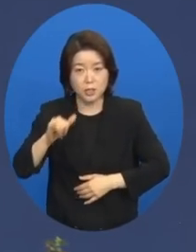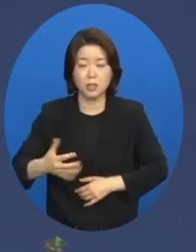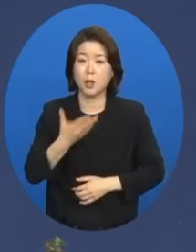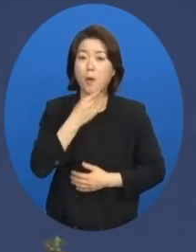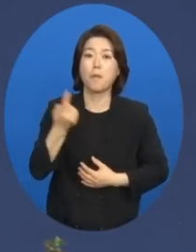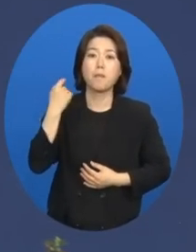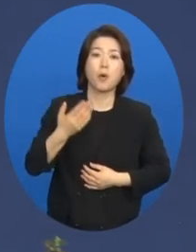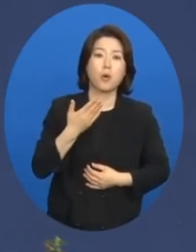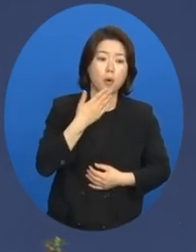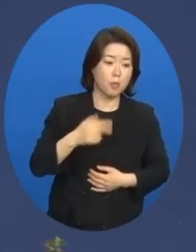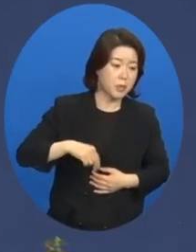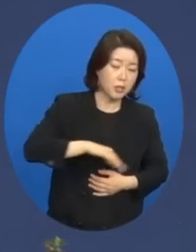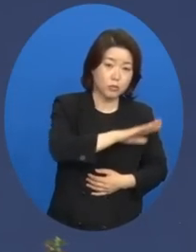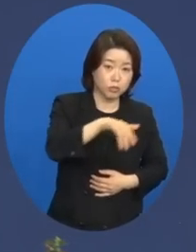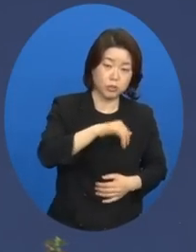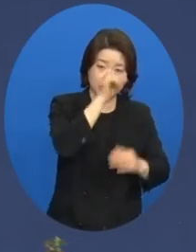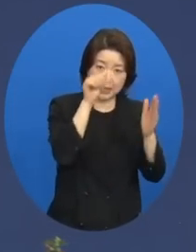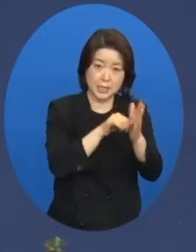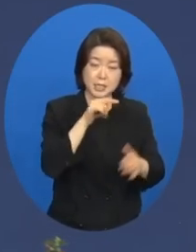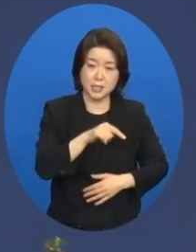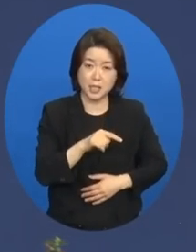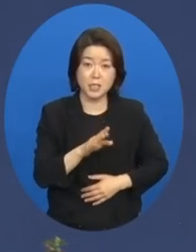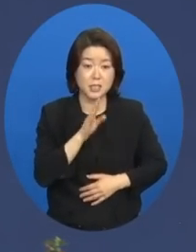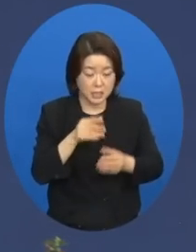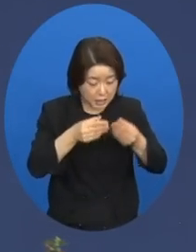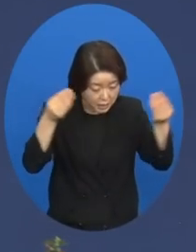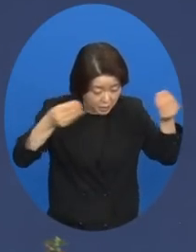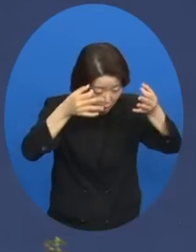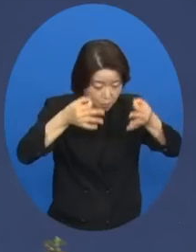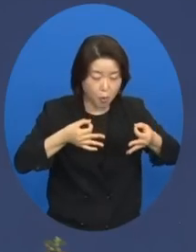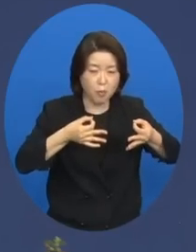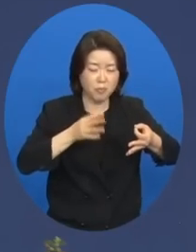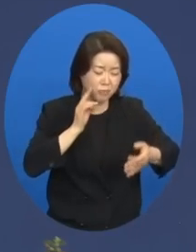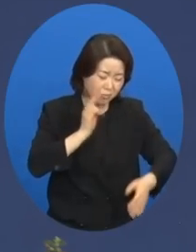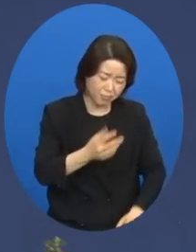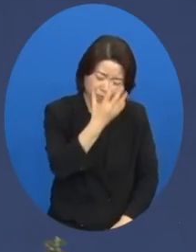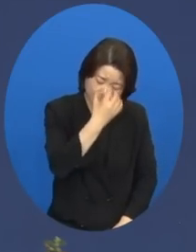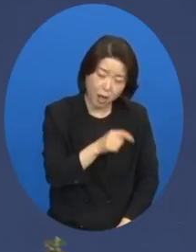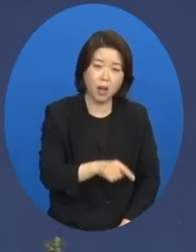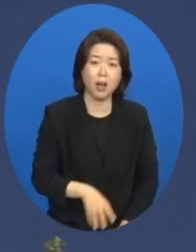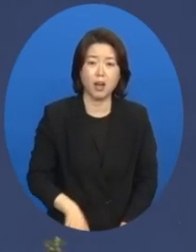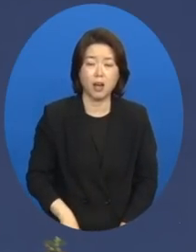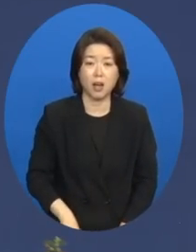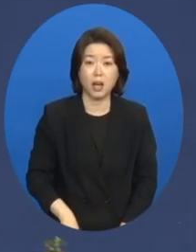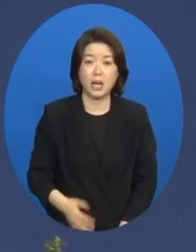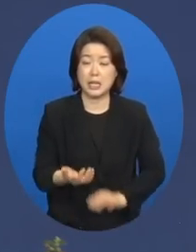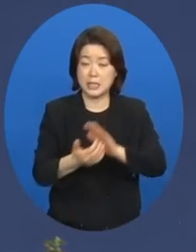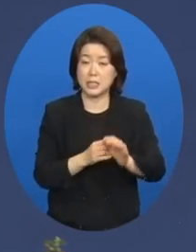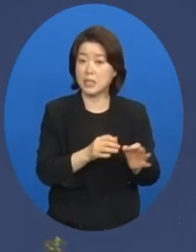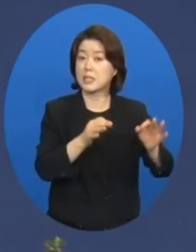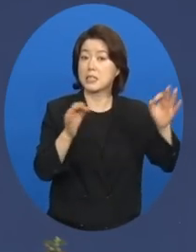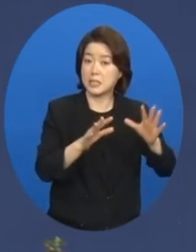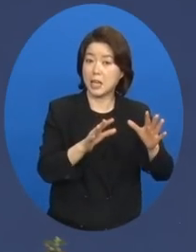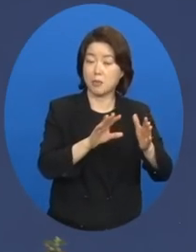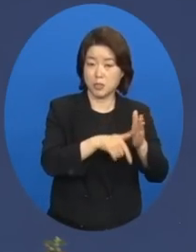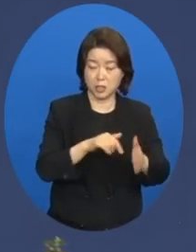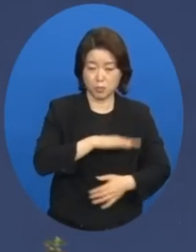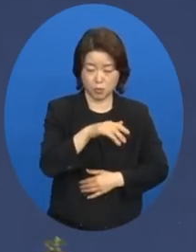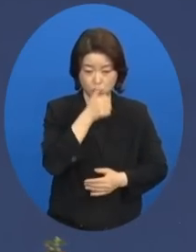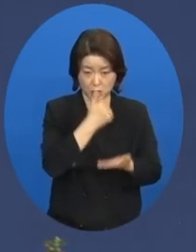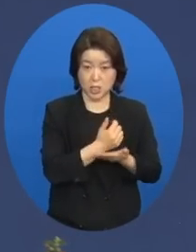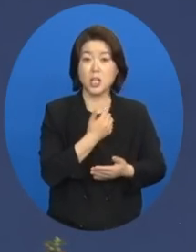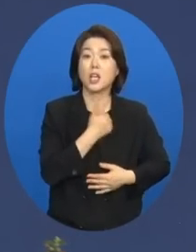없는 우리의 인생의 실상이 얼마나 끔찍한지를 저는 앞서 짧은 시간이지만 우리의 죄인